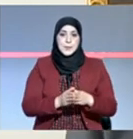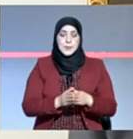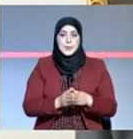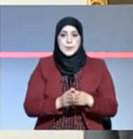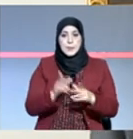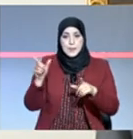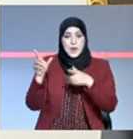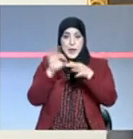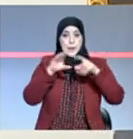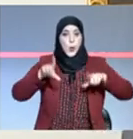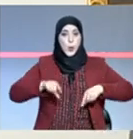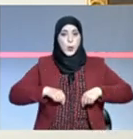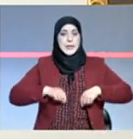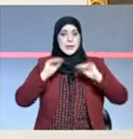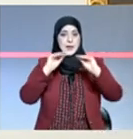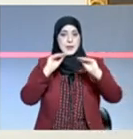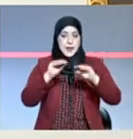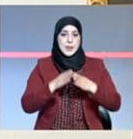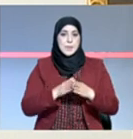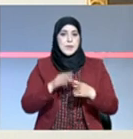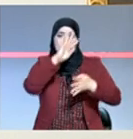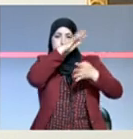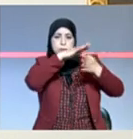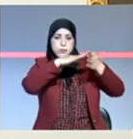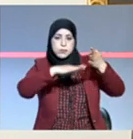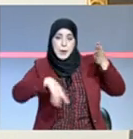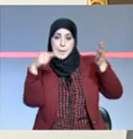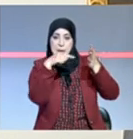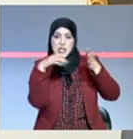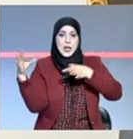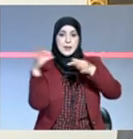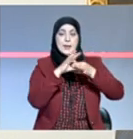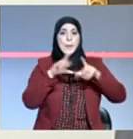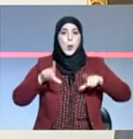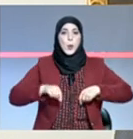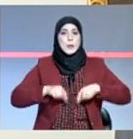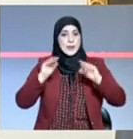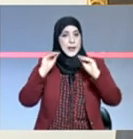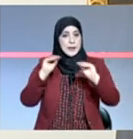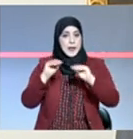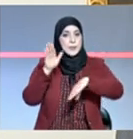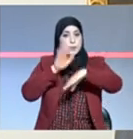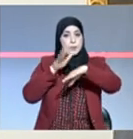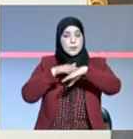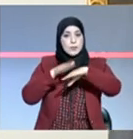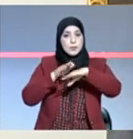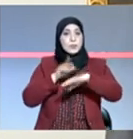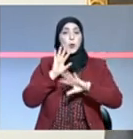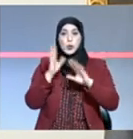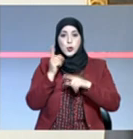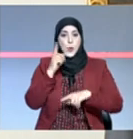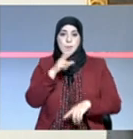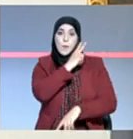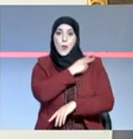الوزاره معنا في المناشير الداخليه اه تنبه المدرسين الى عدم اه